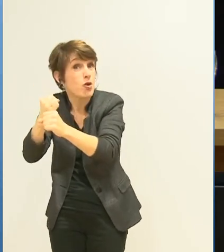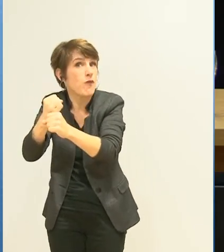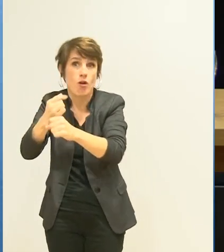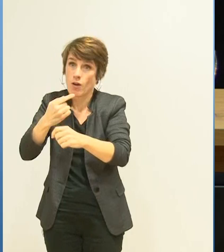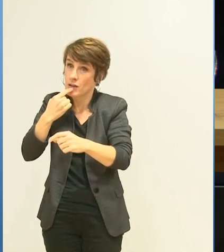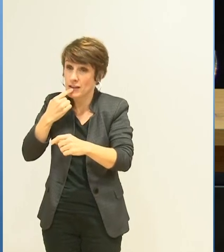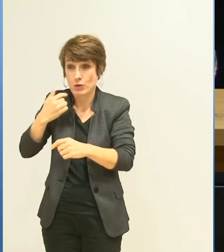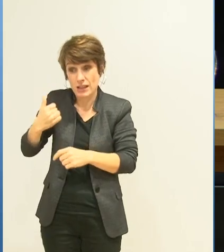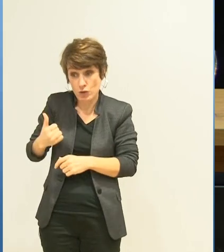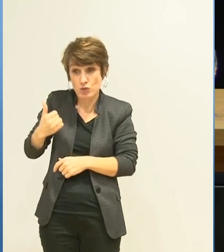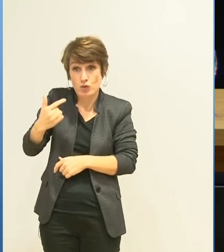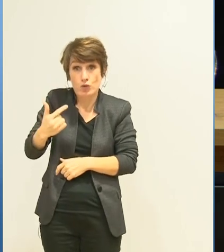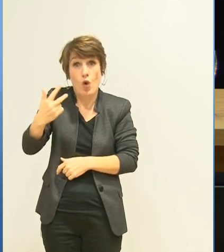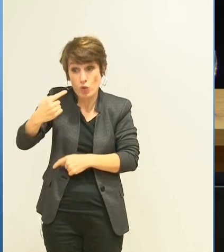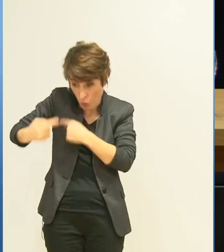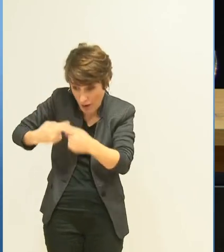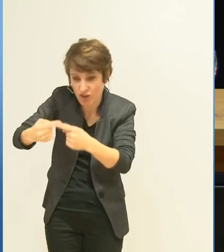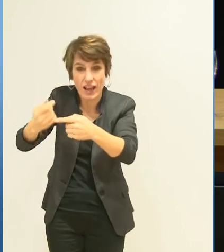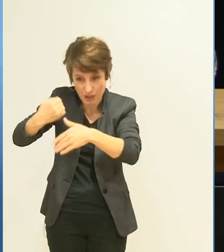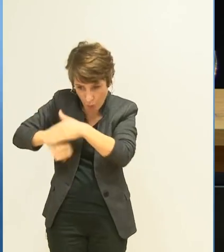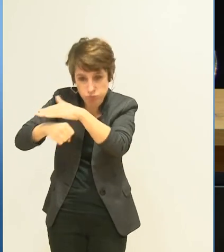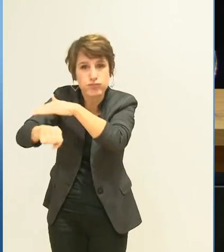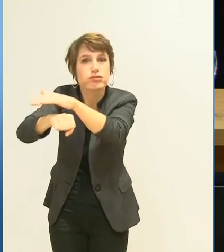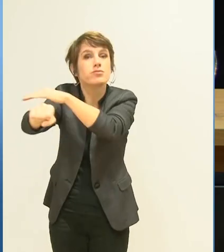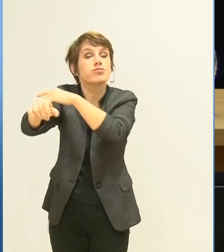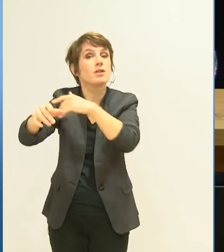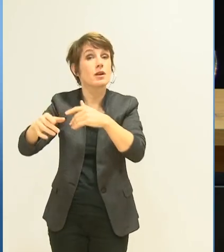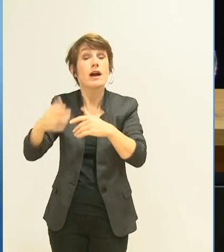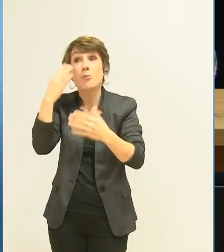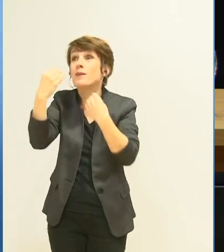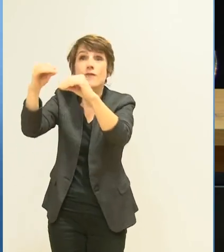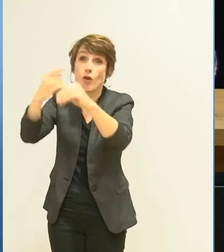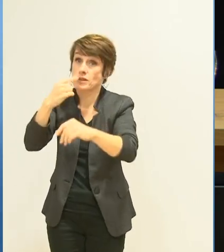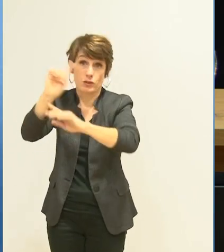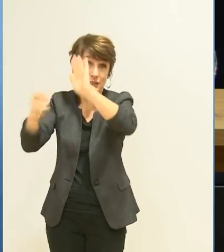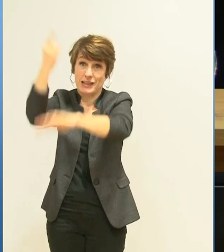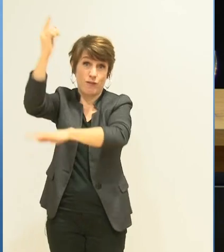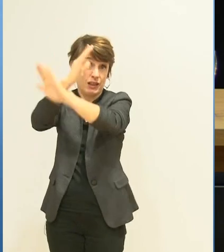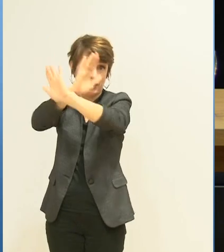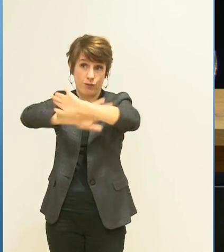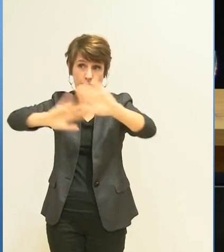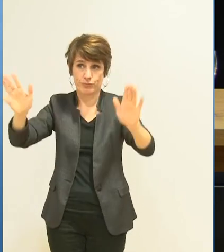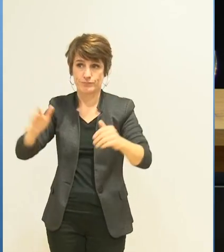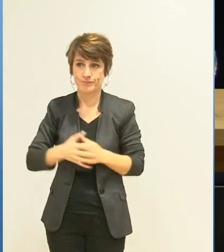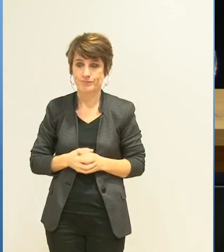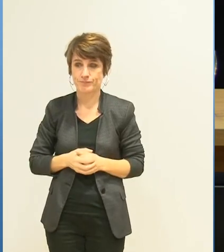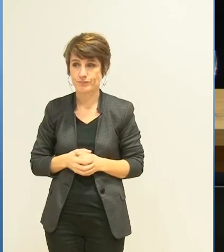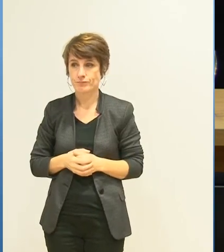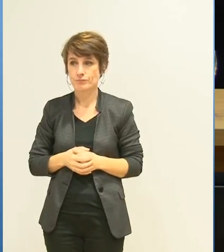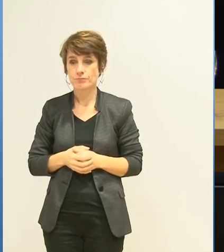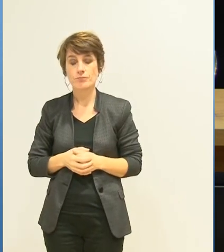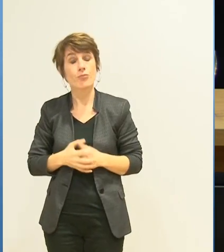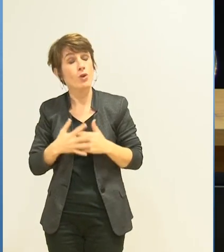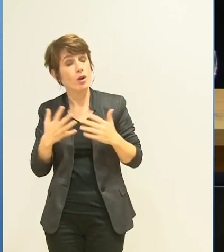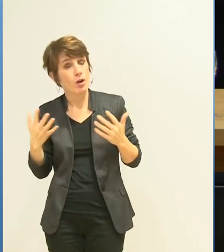générations de grenoblois et c'est encore bien plus définitif dans le cas de cession si ce transfert peut représenter un intérêt